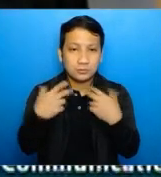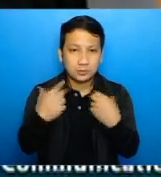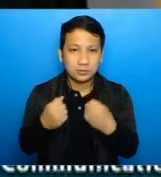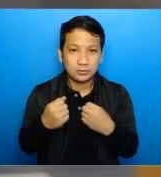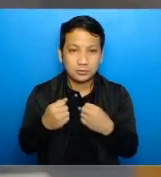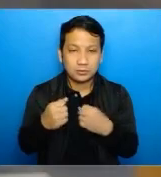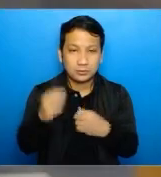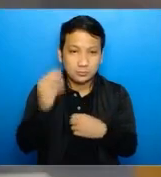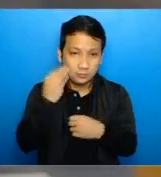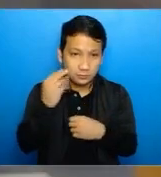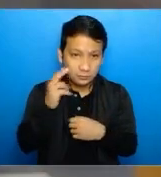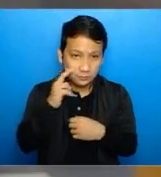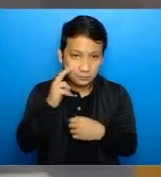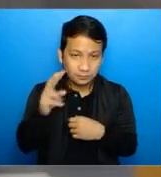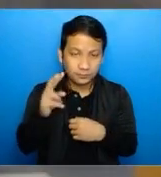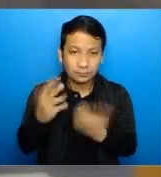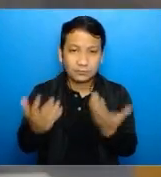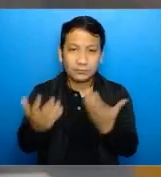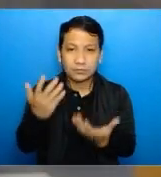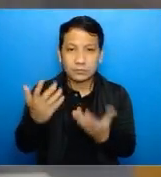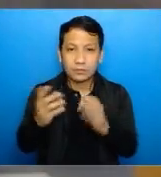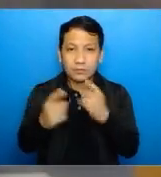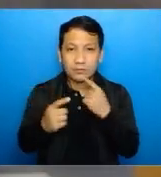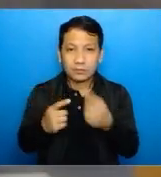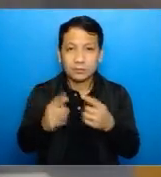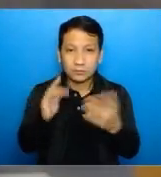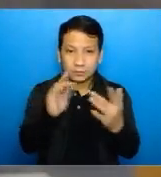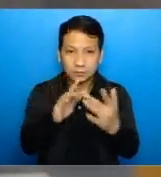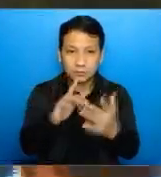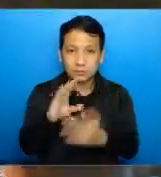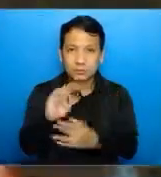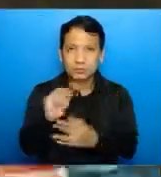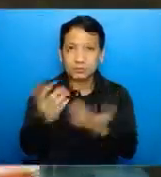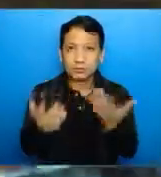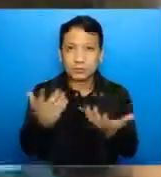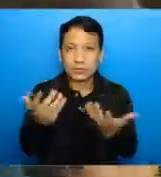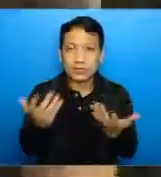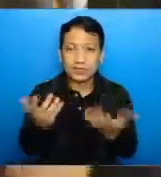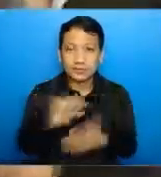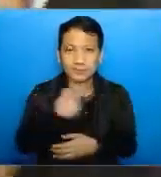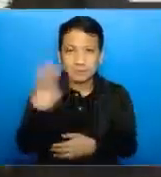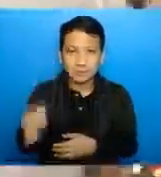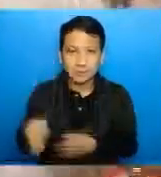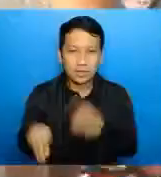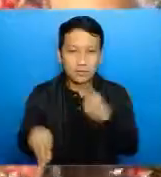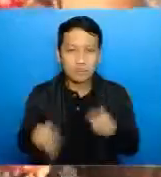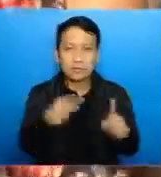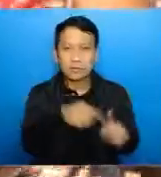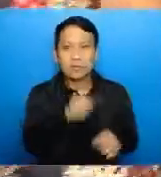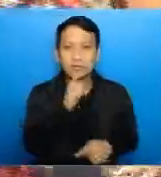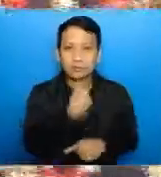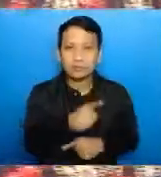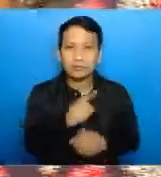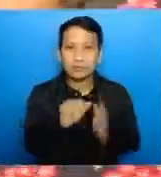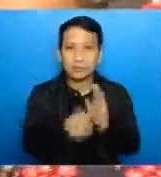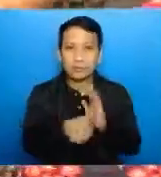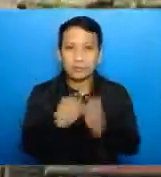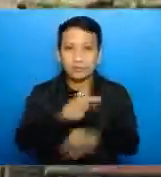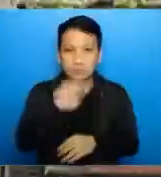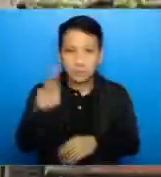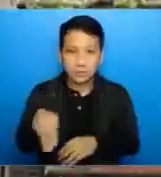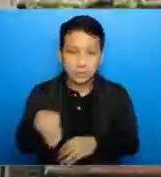Rosario Vergere, ang mga nasabing close contact ay nasa Maynila, bagay na kinumpirma na sa kanila ni Manila Mayor Isko